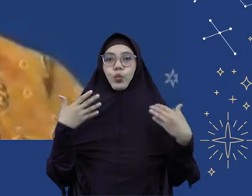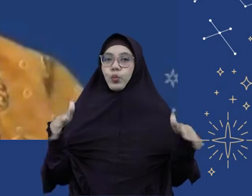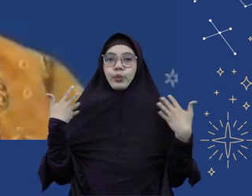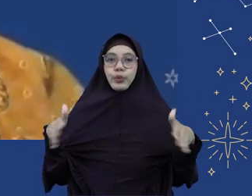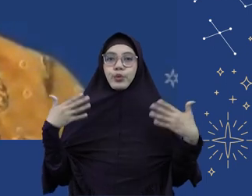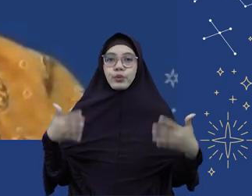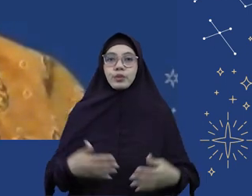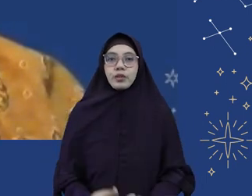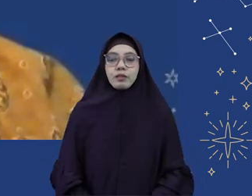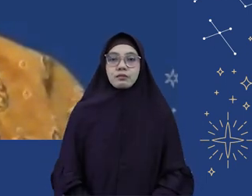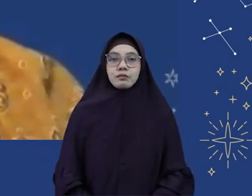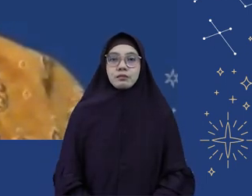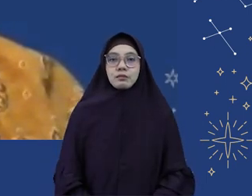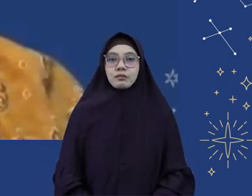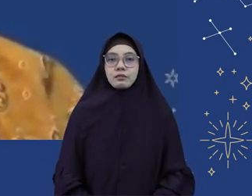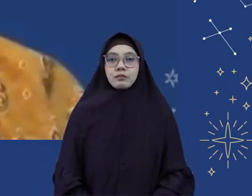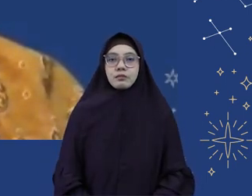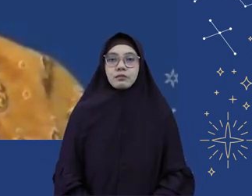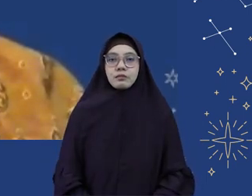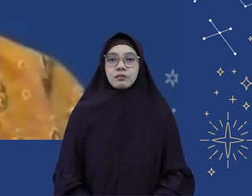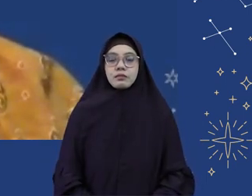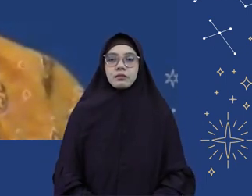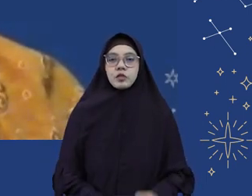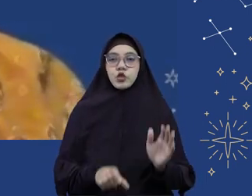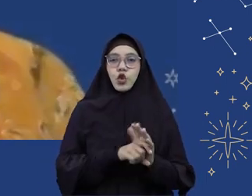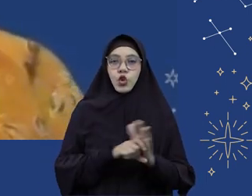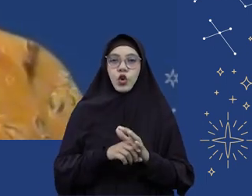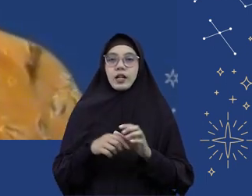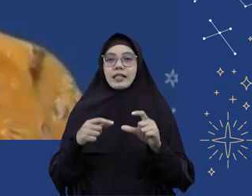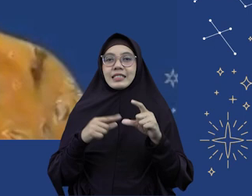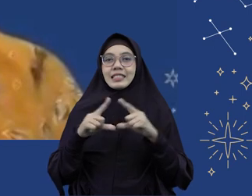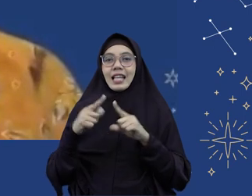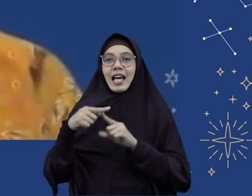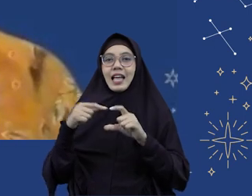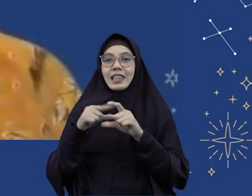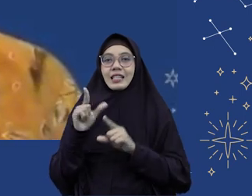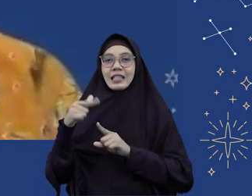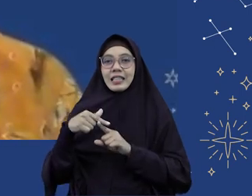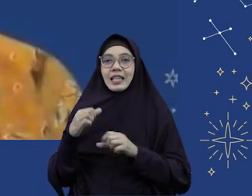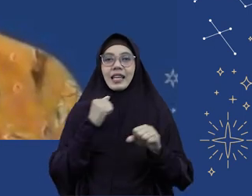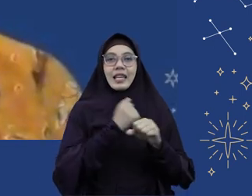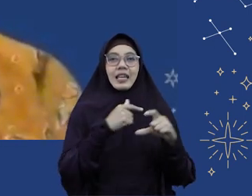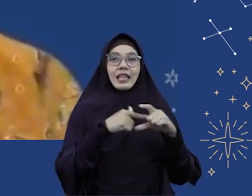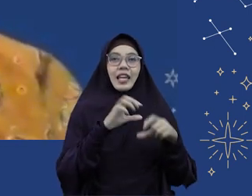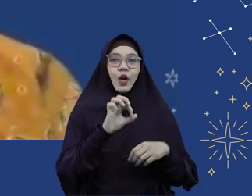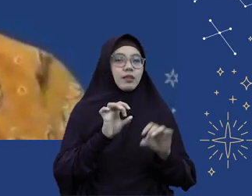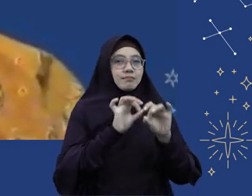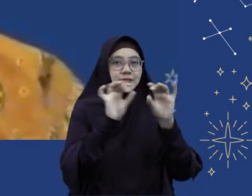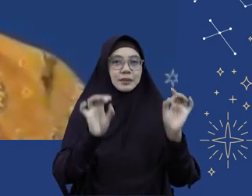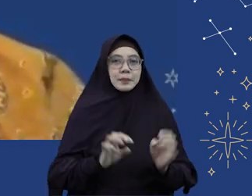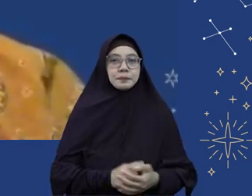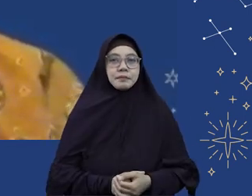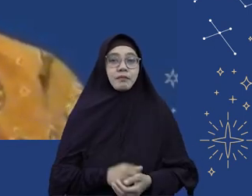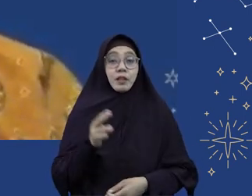satelit-satelit besar lainnya atau di satelit Geo satelit Geo dan sebagainya Nano saat ini saat ini Indonesia baru saja